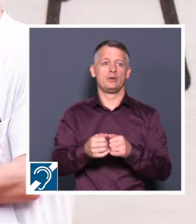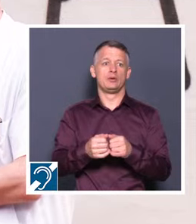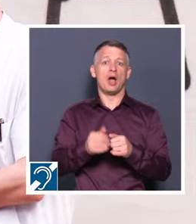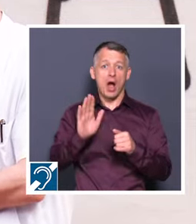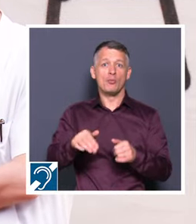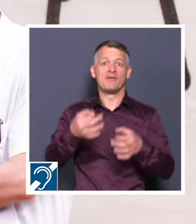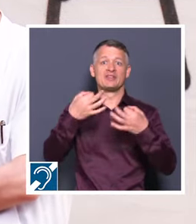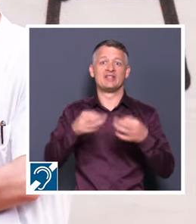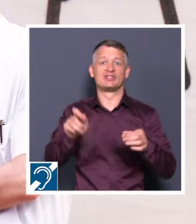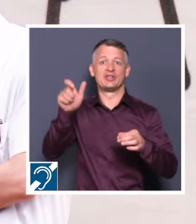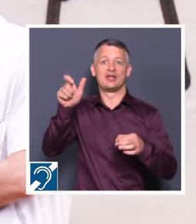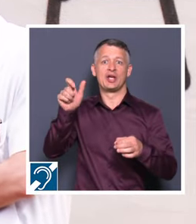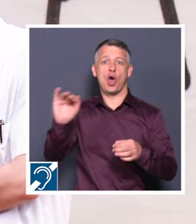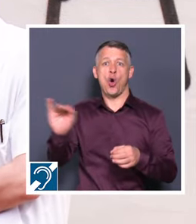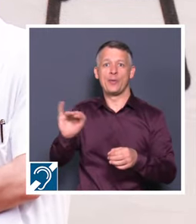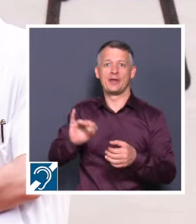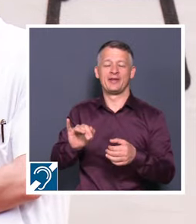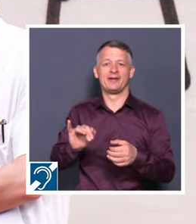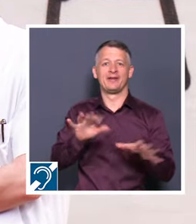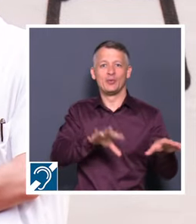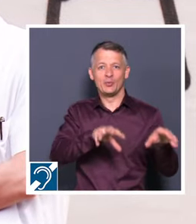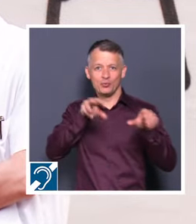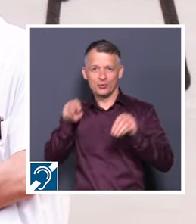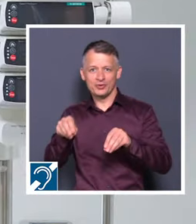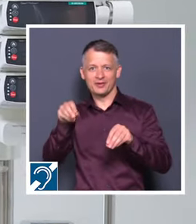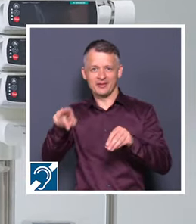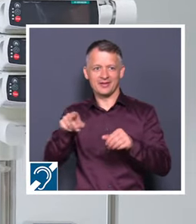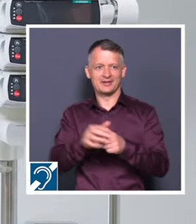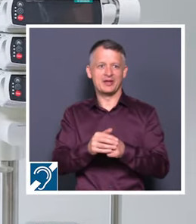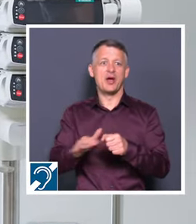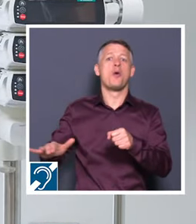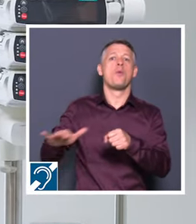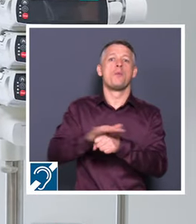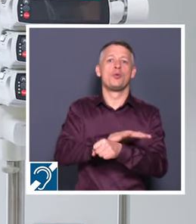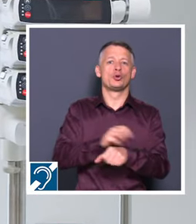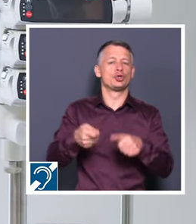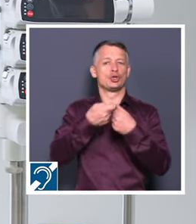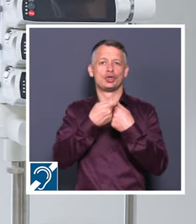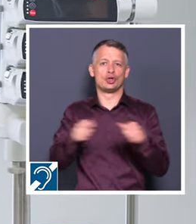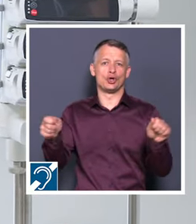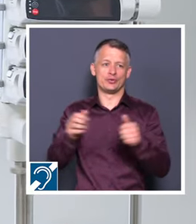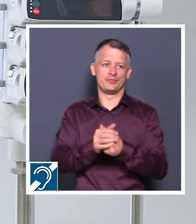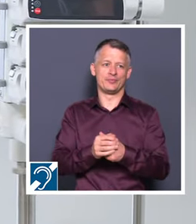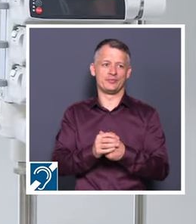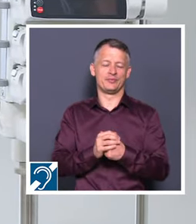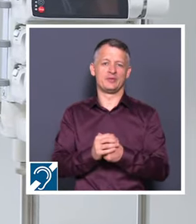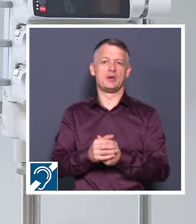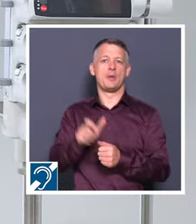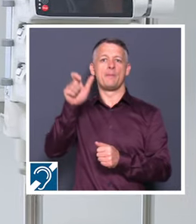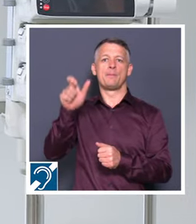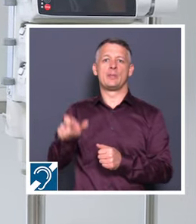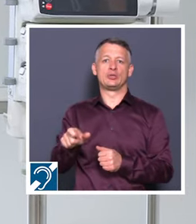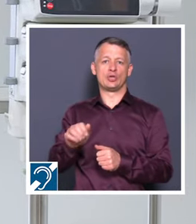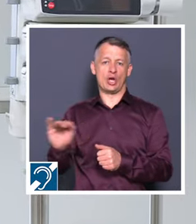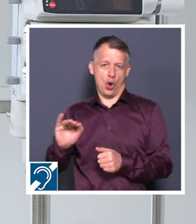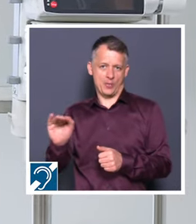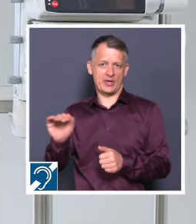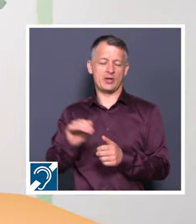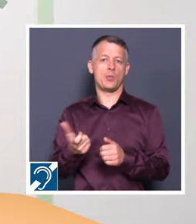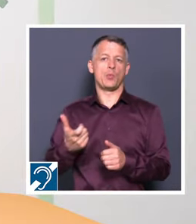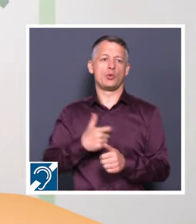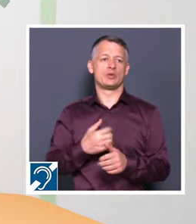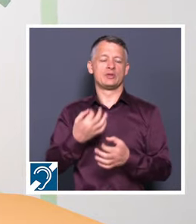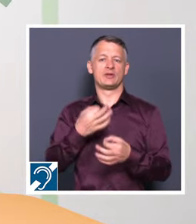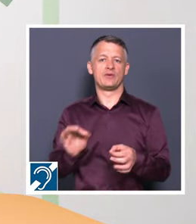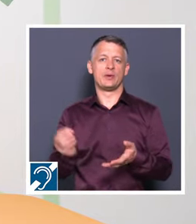Actual avem 10 pacienți deja și am umplut la capacitate maximă compartimentul. Pacienții care pot să fie mobilizați